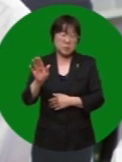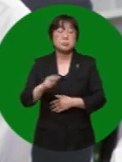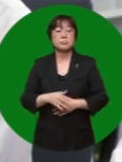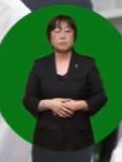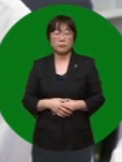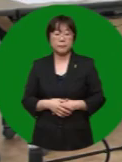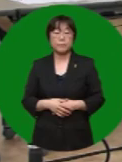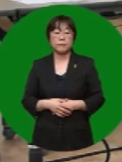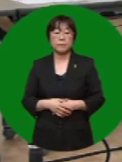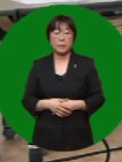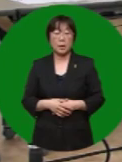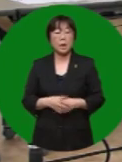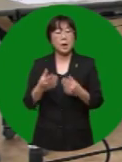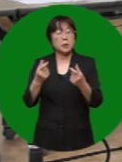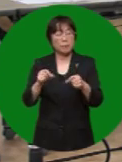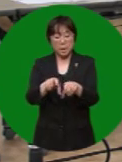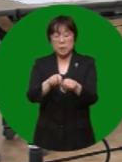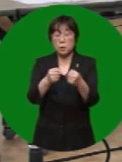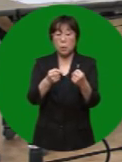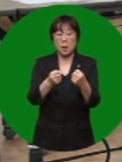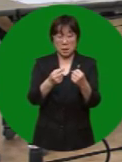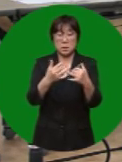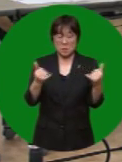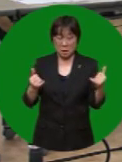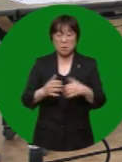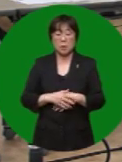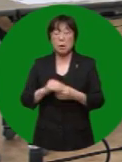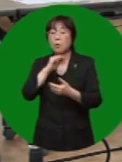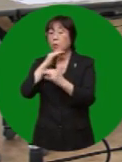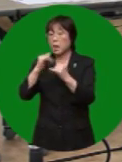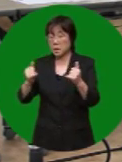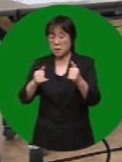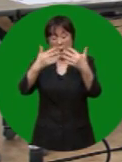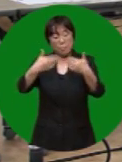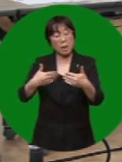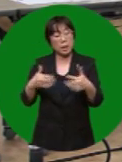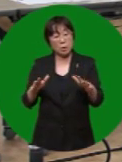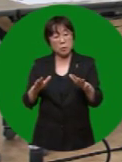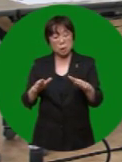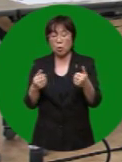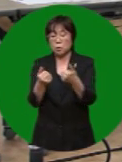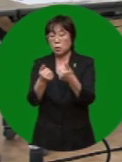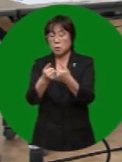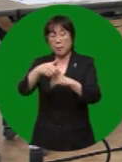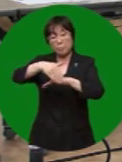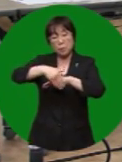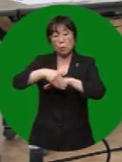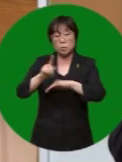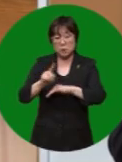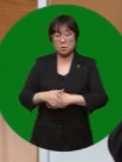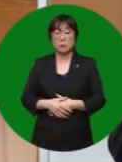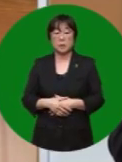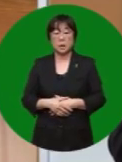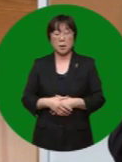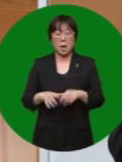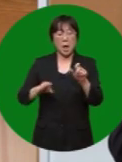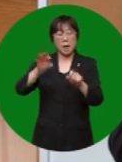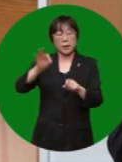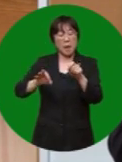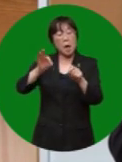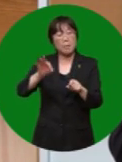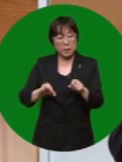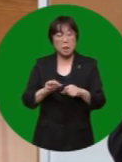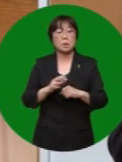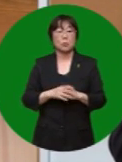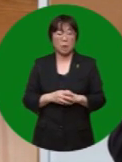いているんですけども、やはり障害者であったりとか高齢者のバリアフリー化の相談の窓口というのはケアマネージャーさ